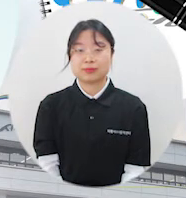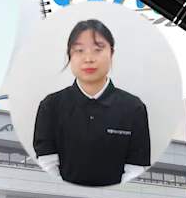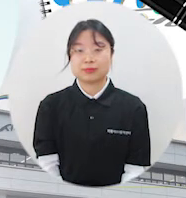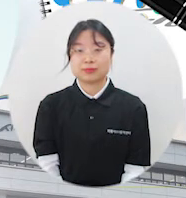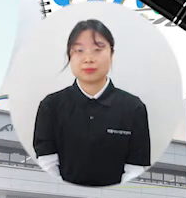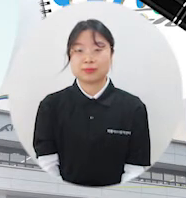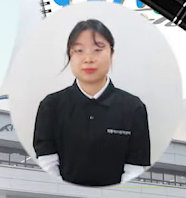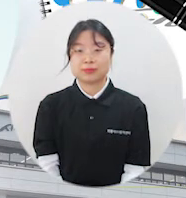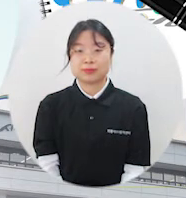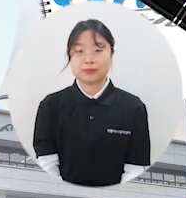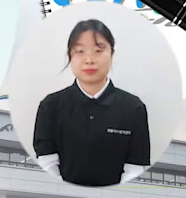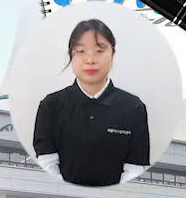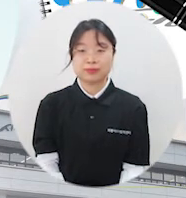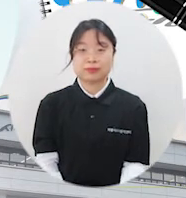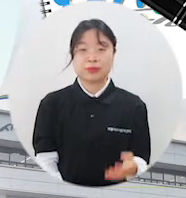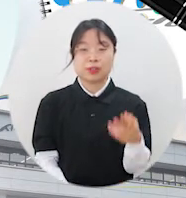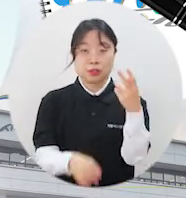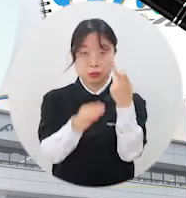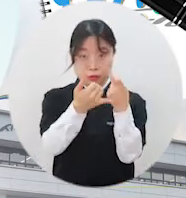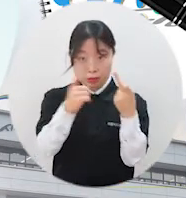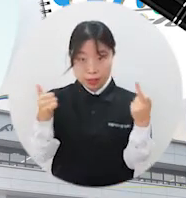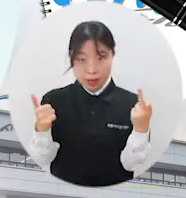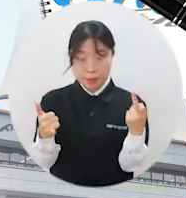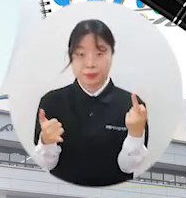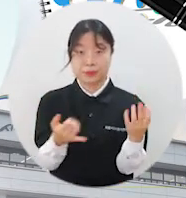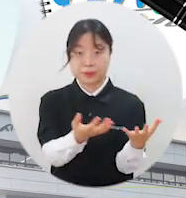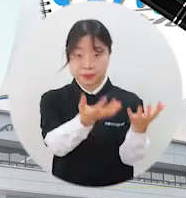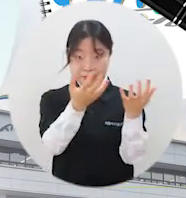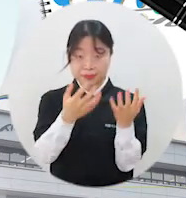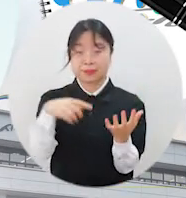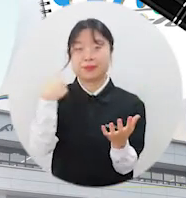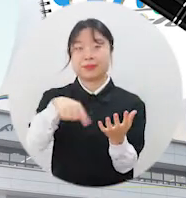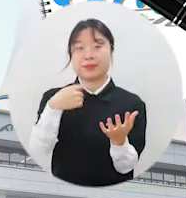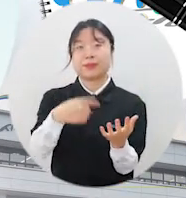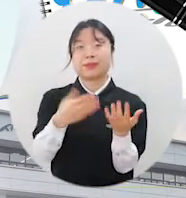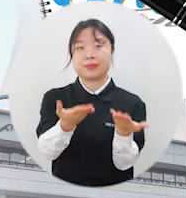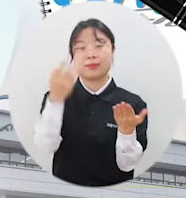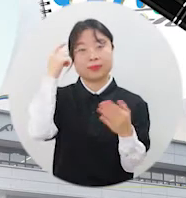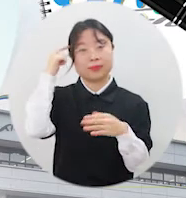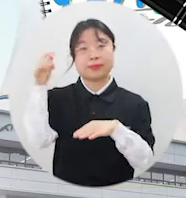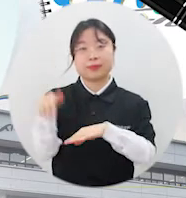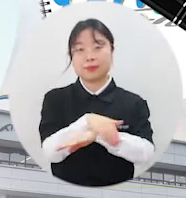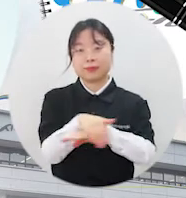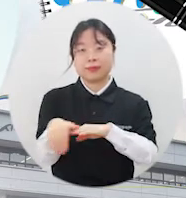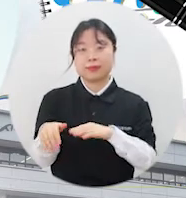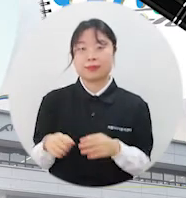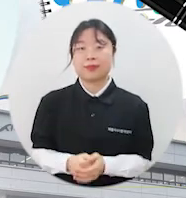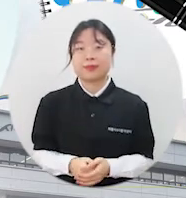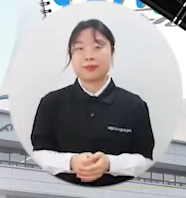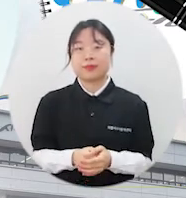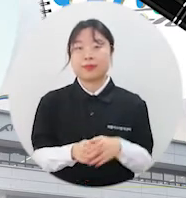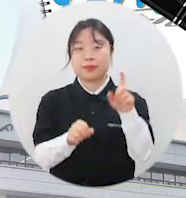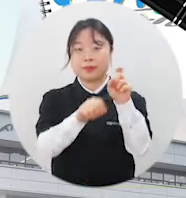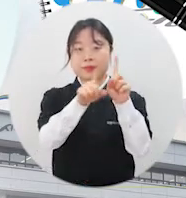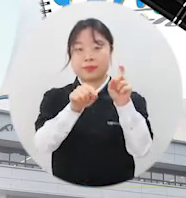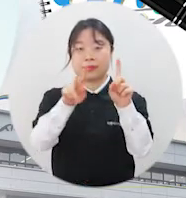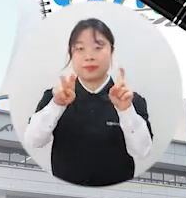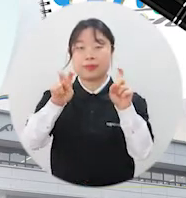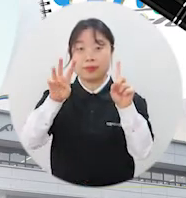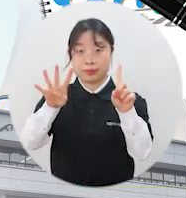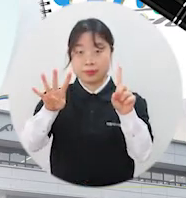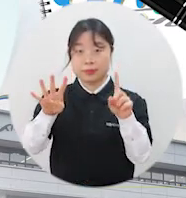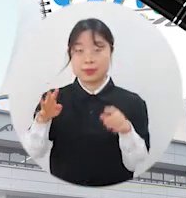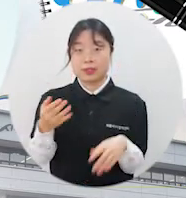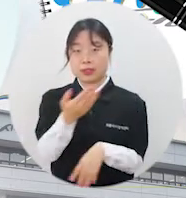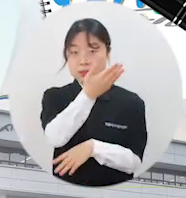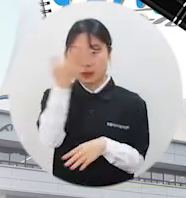선착순으로 총 12명을 모집하며 관내 청년을 우선 선발합니다. 강의일은 11월 24일 의왕